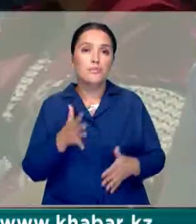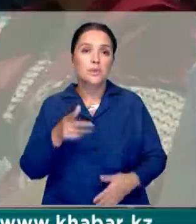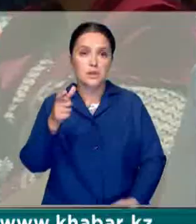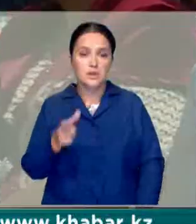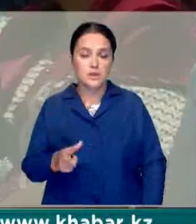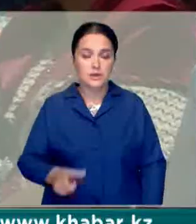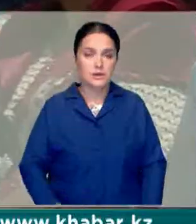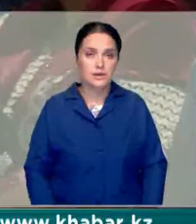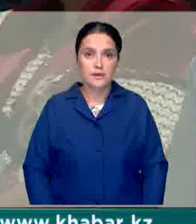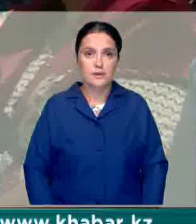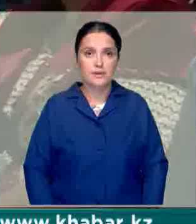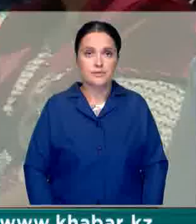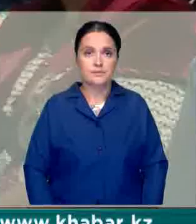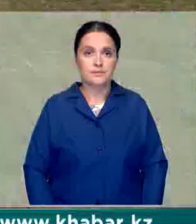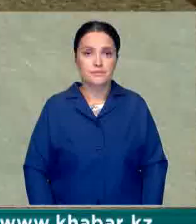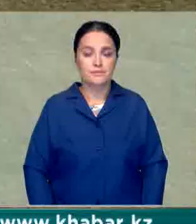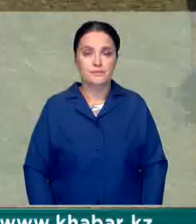больше 5000 человек.